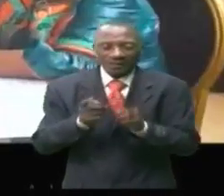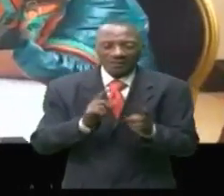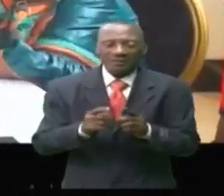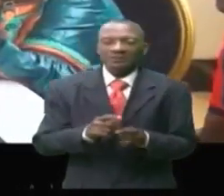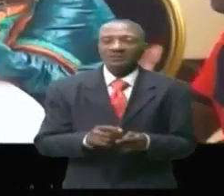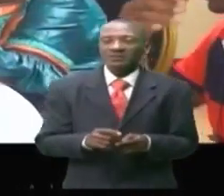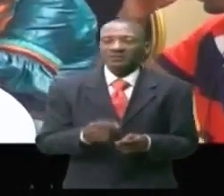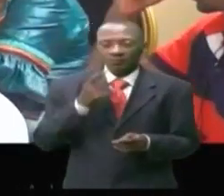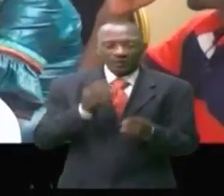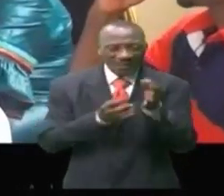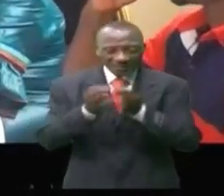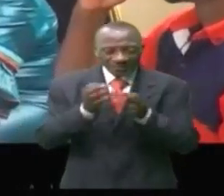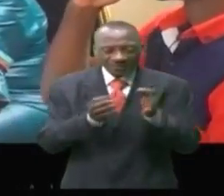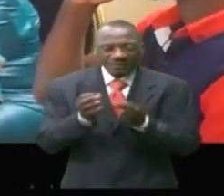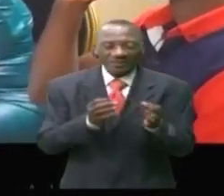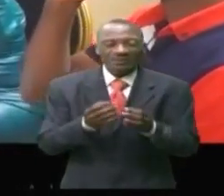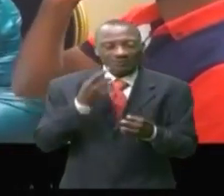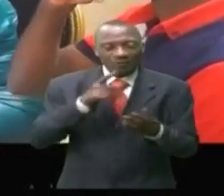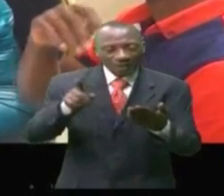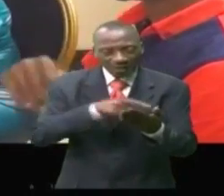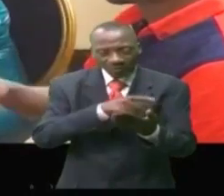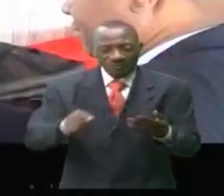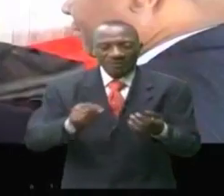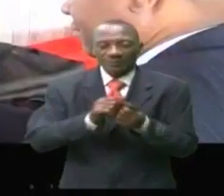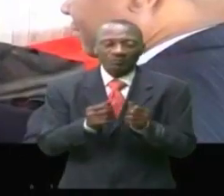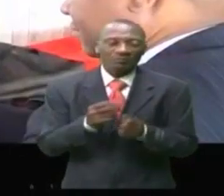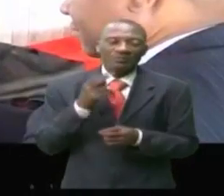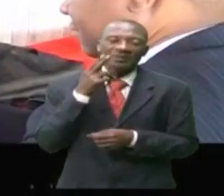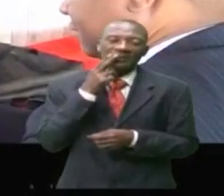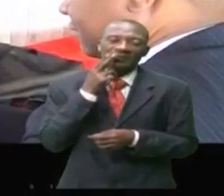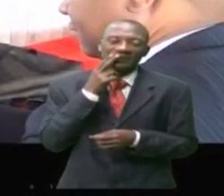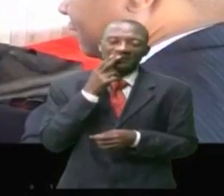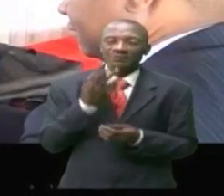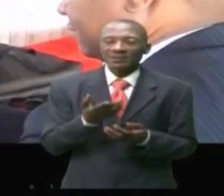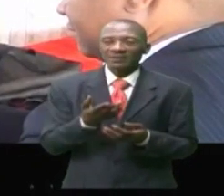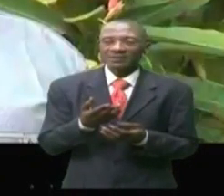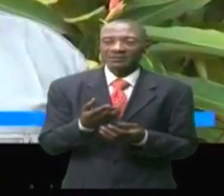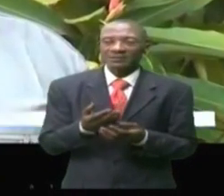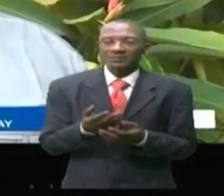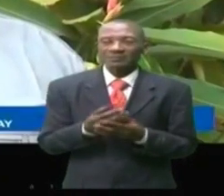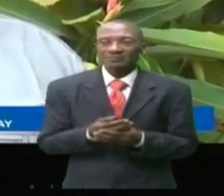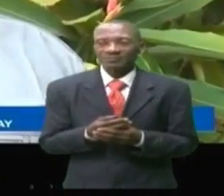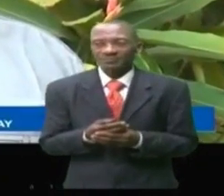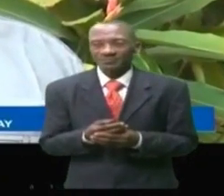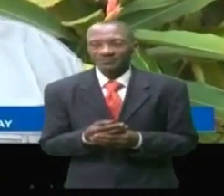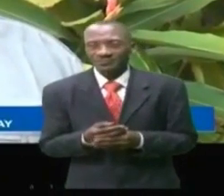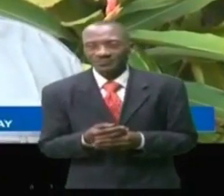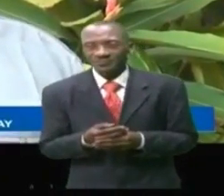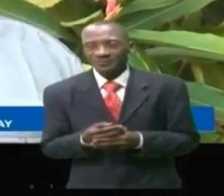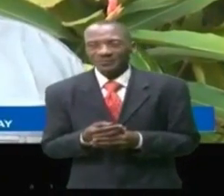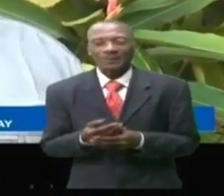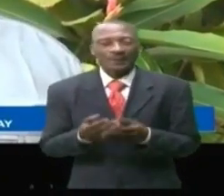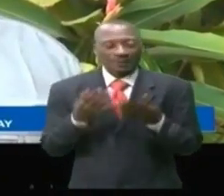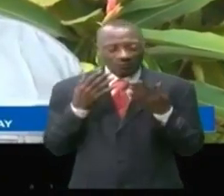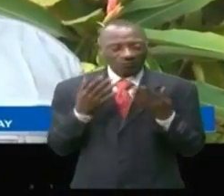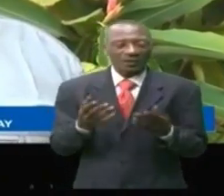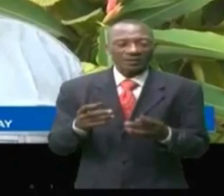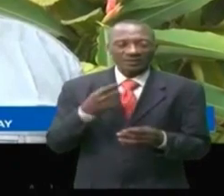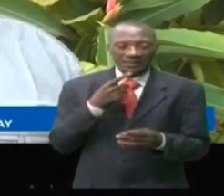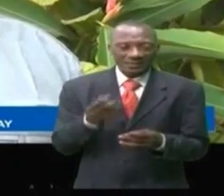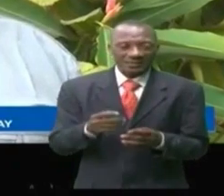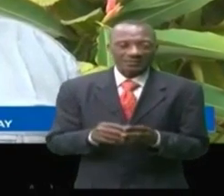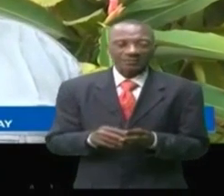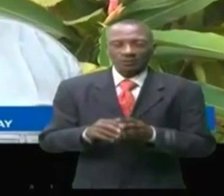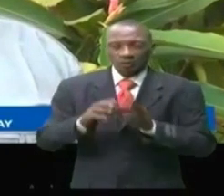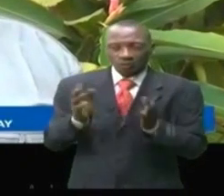permettre aux décideurs de prendre des mesures préventives dans la lutte contre ces fléaux. Pour la télé d'aujourd'hui, c'était présenter d'abord les résultats